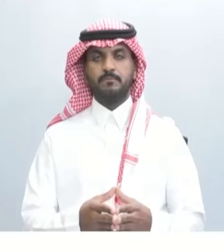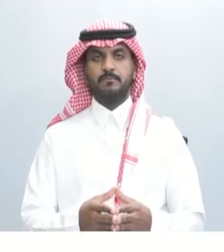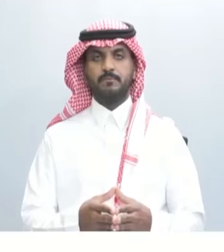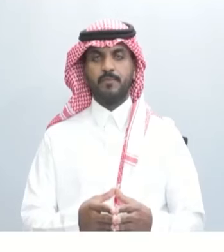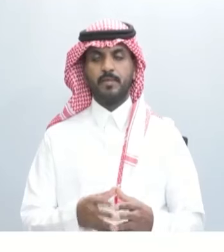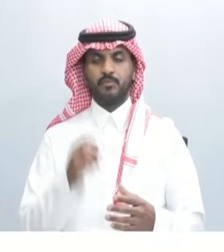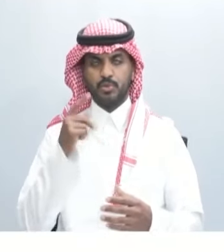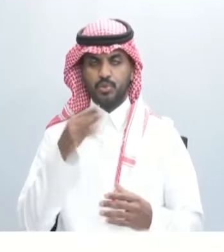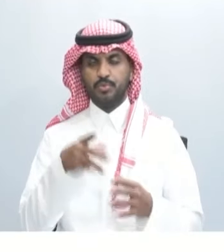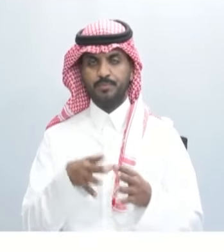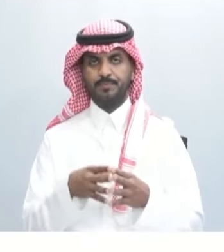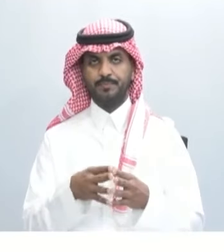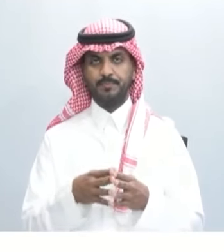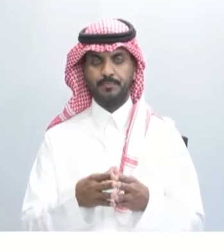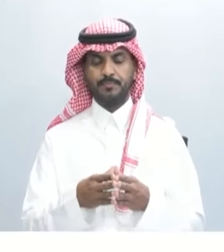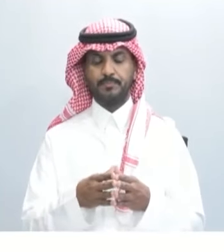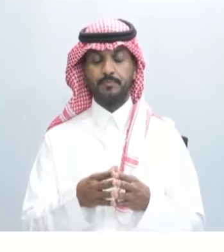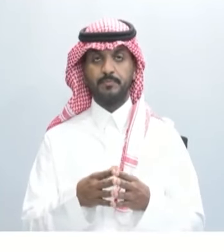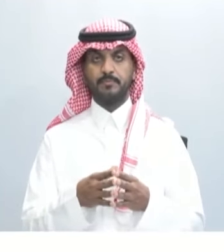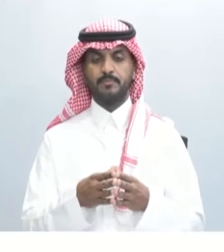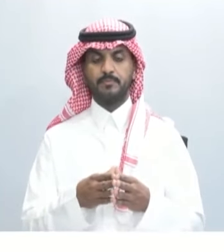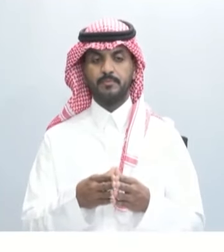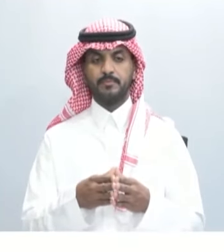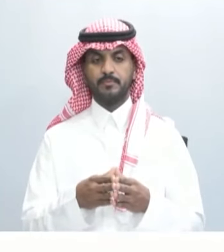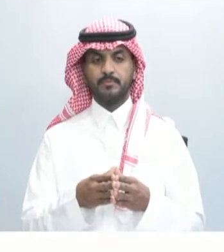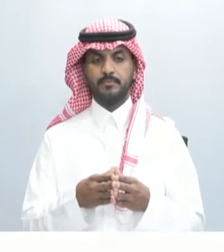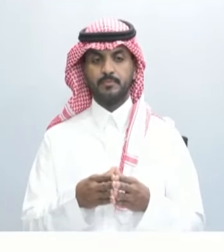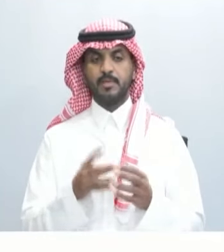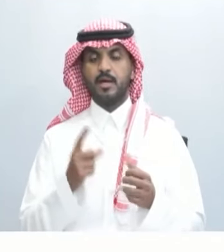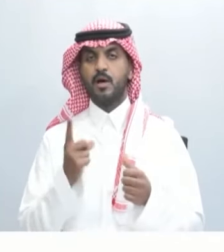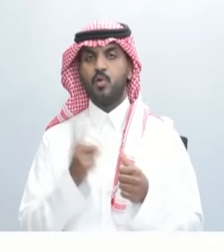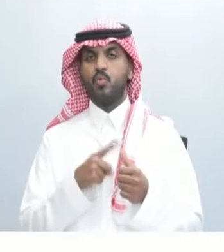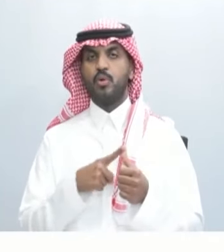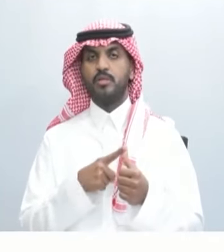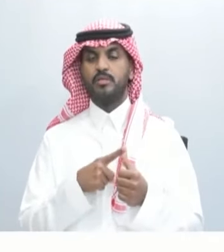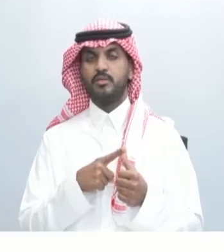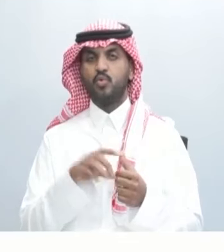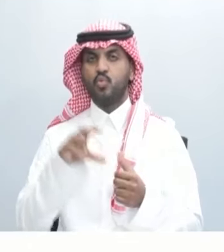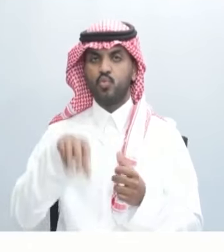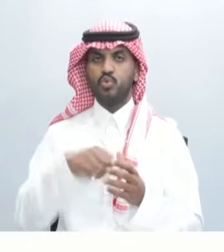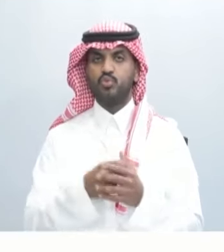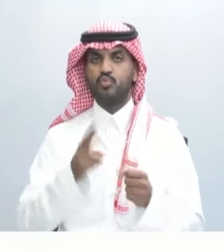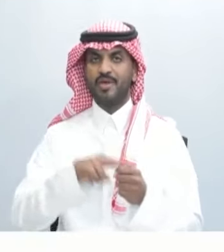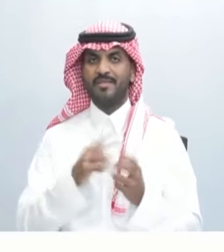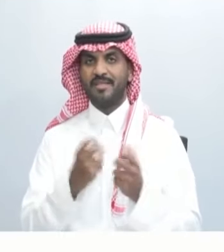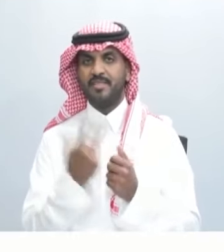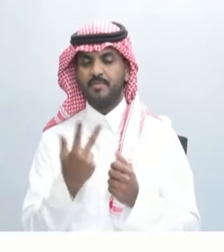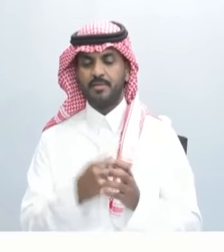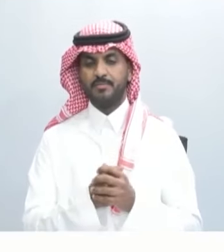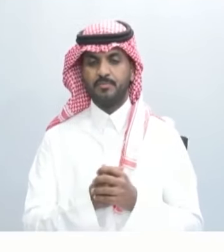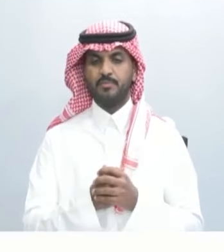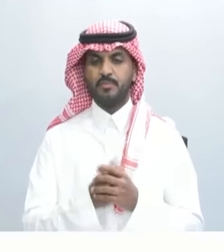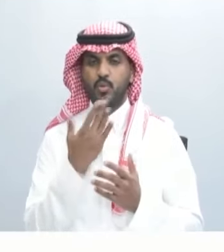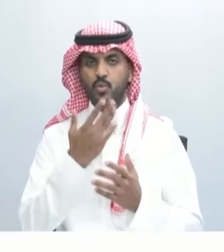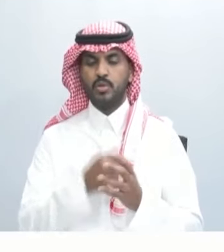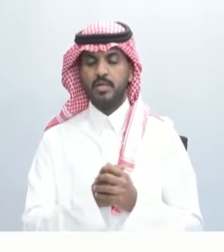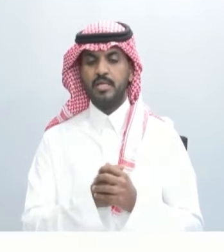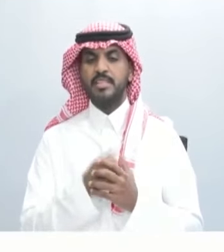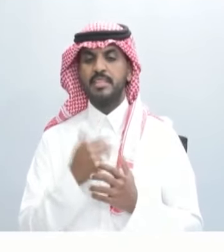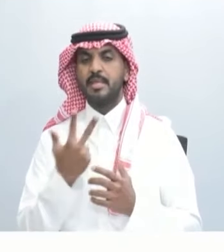هاي مبدعين وصلت الاجابه بارك الله فيكم اذا اولا نوجد مضاعفات العدد ثمانيه فنقول ابنائي وبناتي